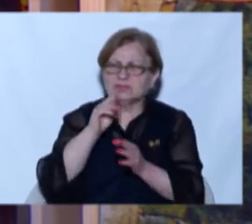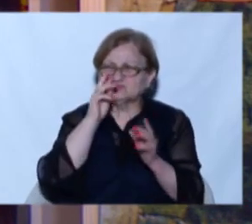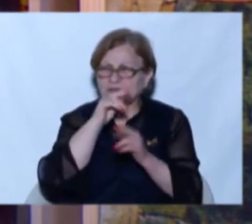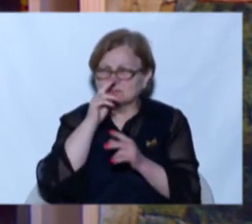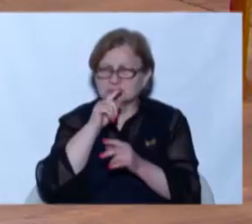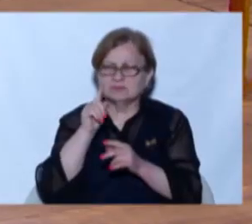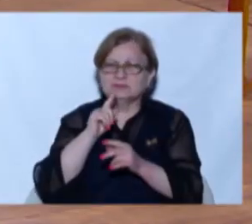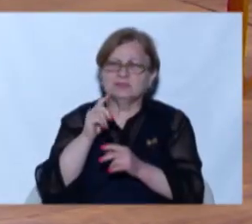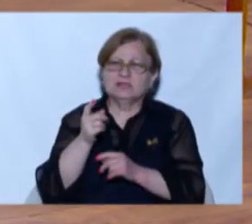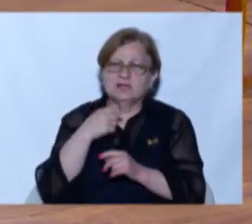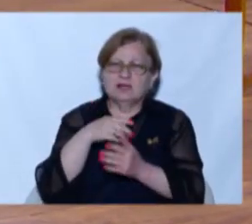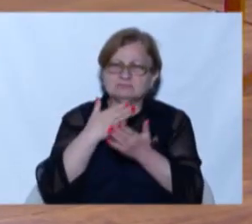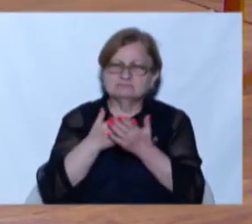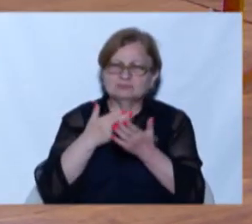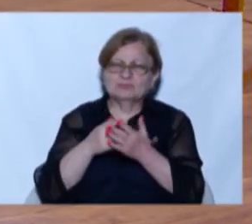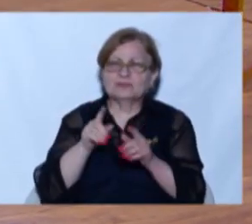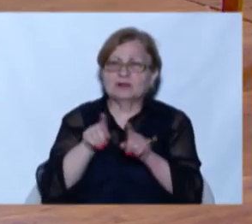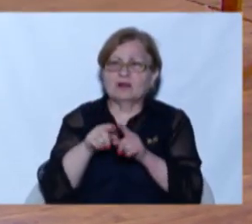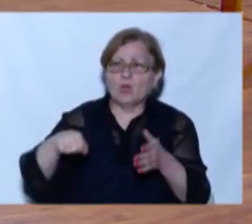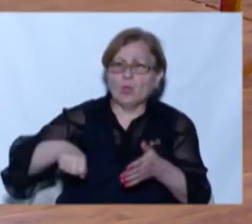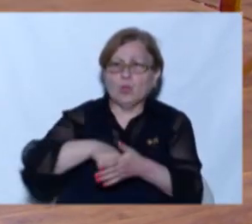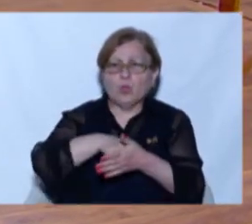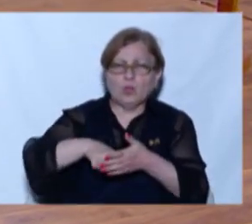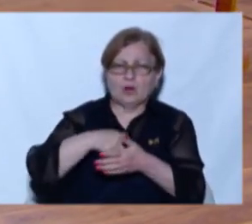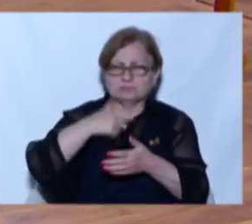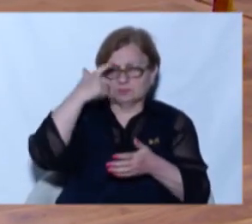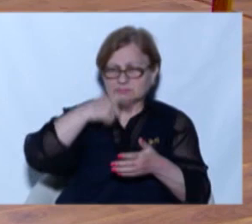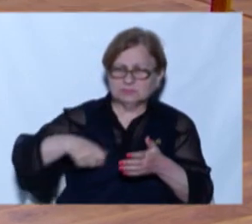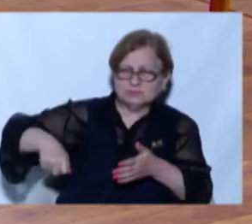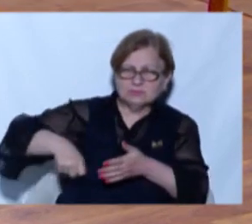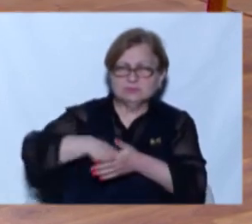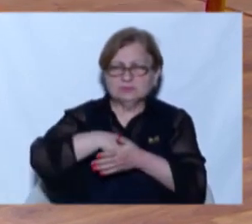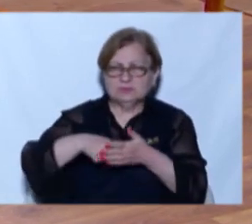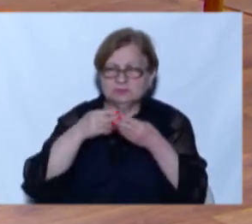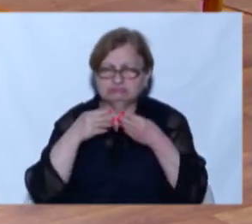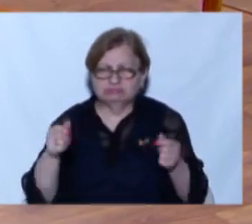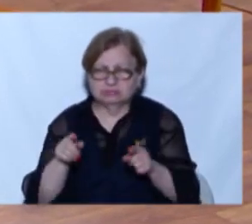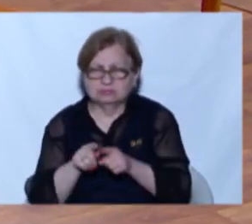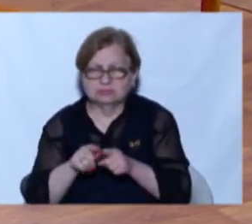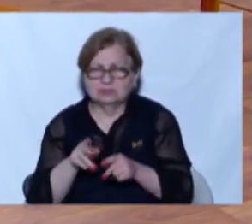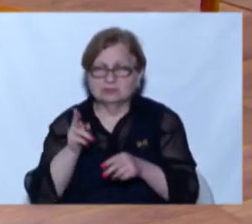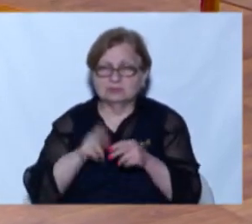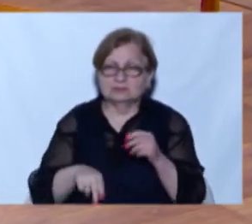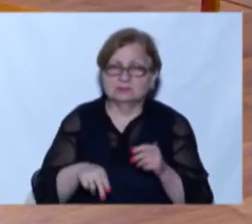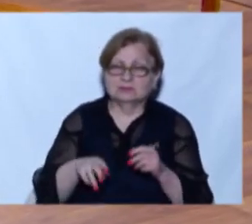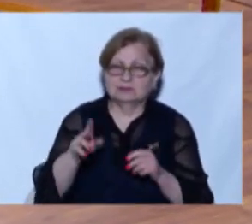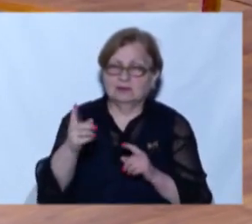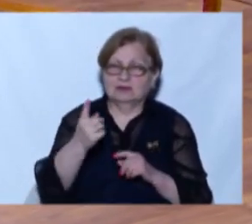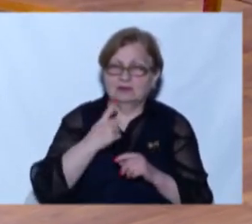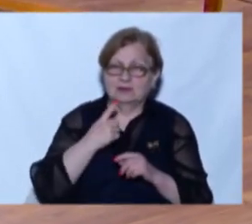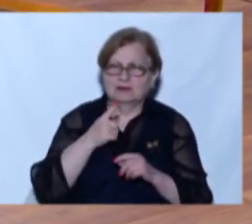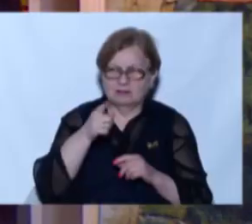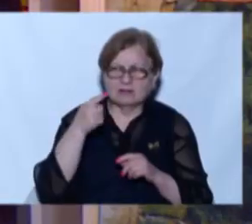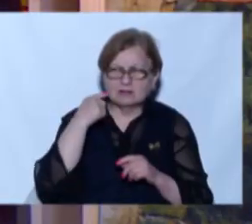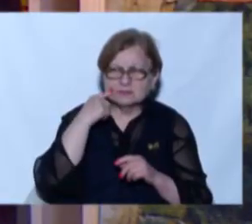ისეთი გულმოდგინებით შარვალს რომ უთოთი ხაზ გაუკეთებენ და ერთი თვე არ მოიშლება. დაამთავრა თუ არა მომაშურა.